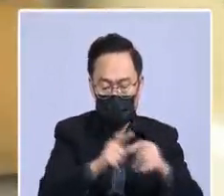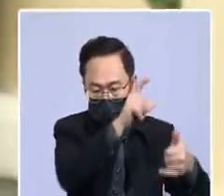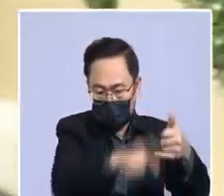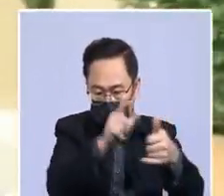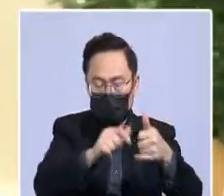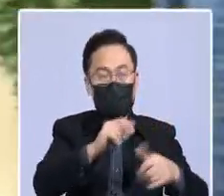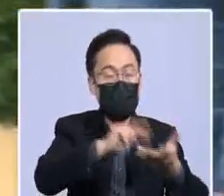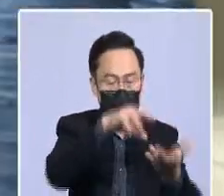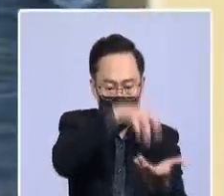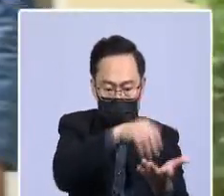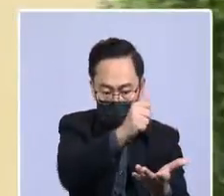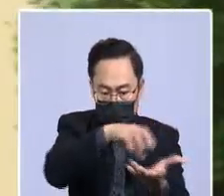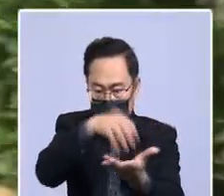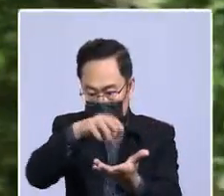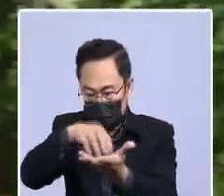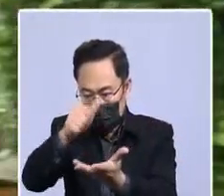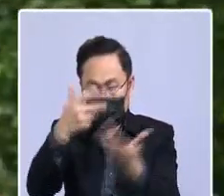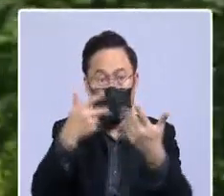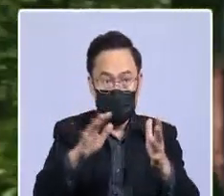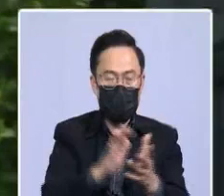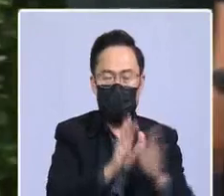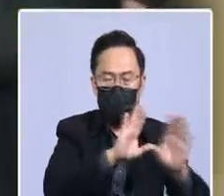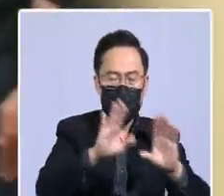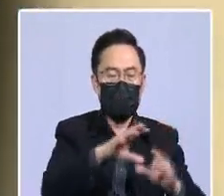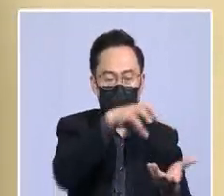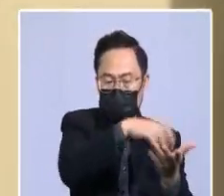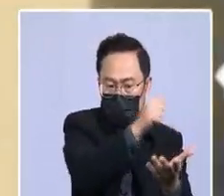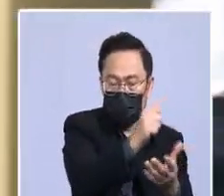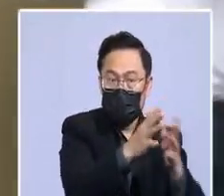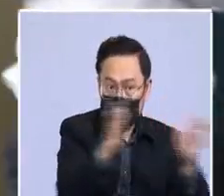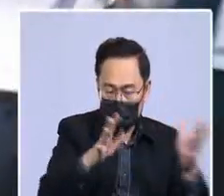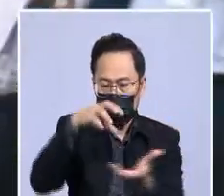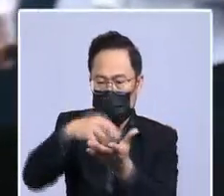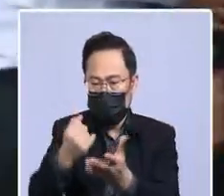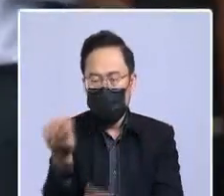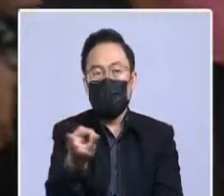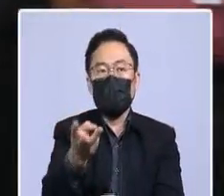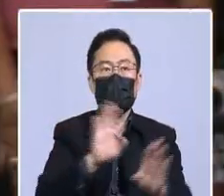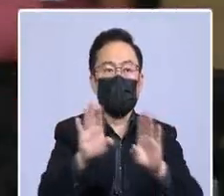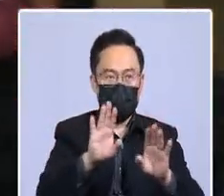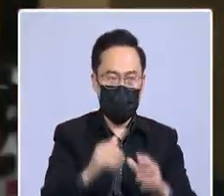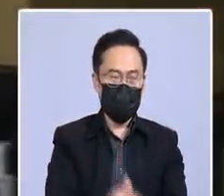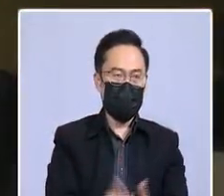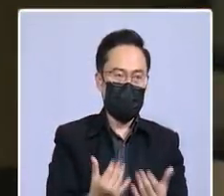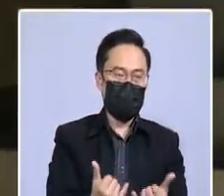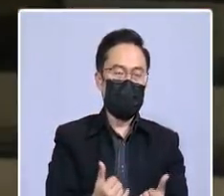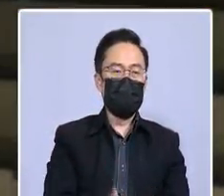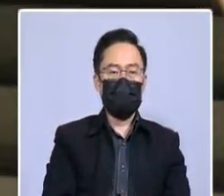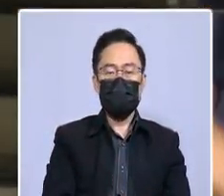ค ่ ะ แล้วมันก็ไม่มีใครที่มีเงาเพ่งเด่นในการที่จะมามันไม่ใช่ไม่มีคนดีนะมีคนดีมีหมายถึงว่ามันพร้อมทุ